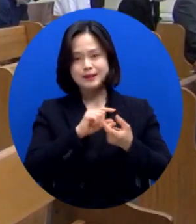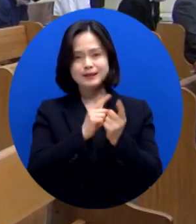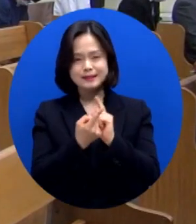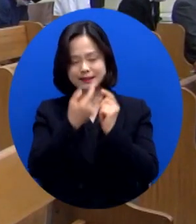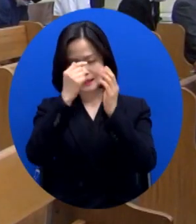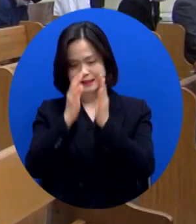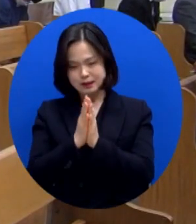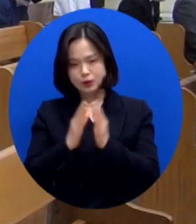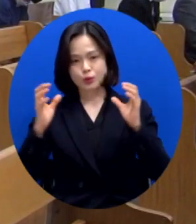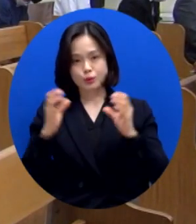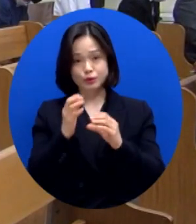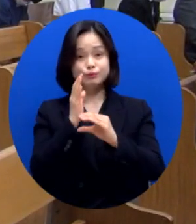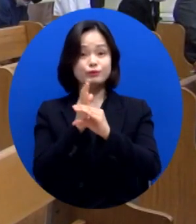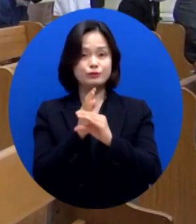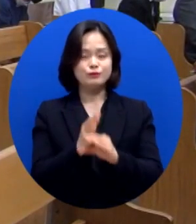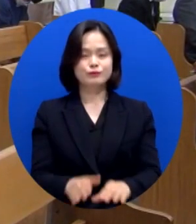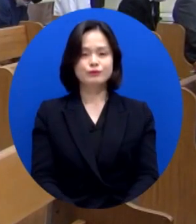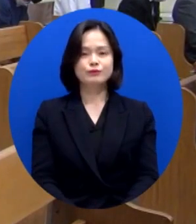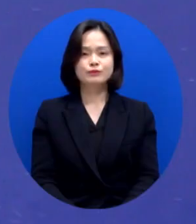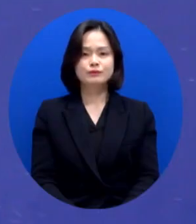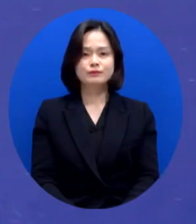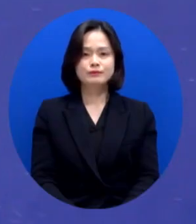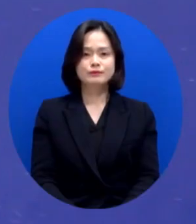기도회를 진행할 계획입니다.